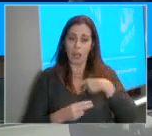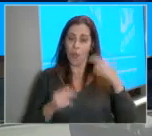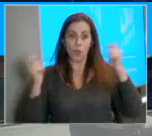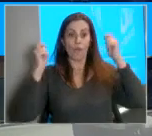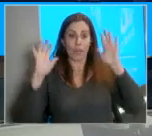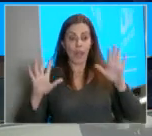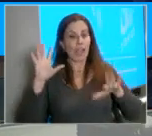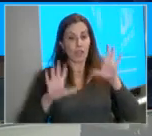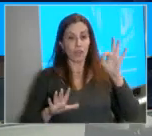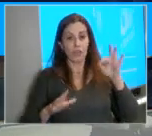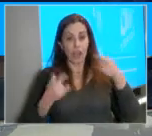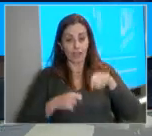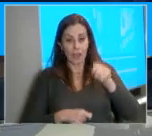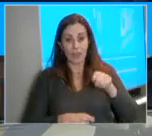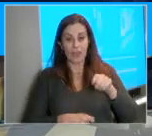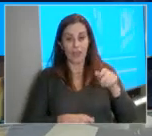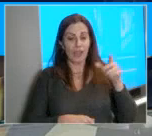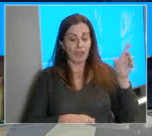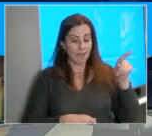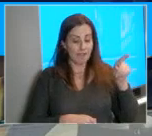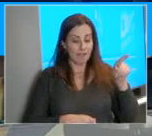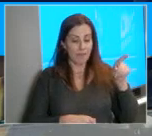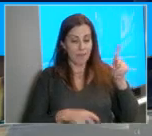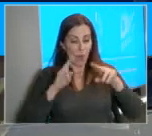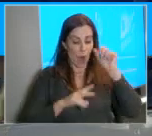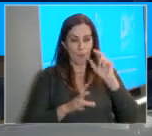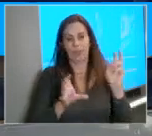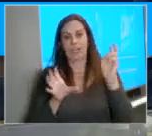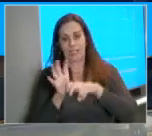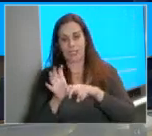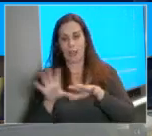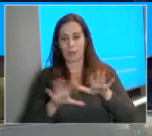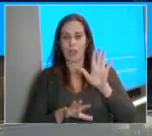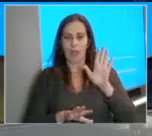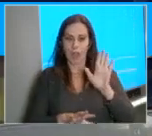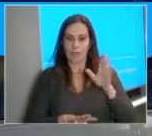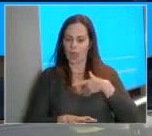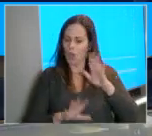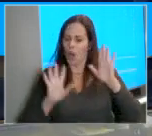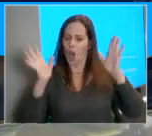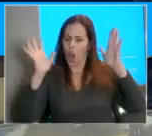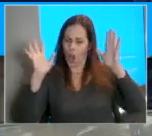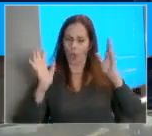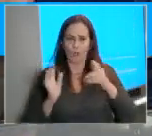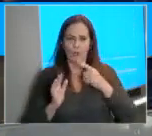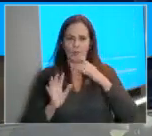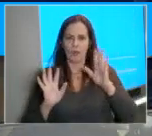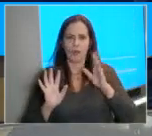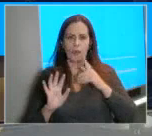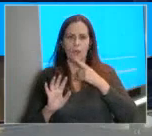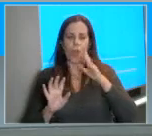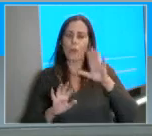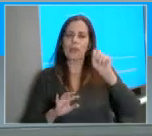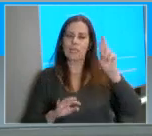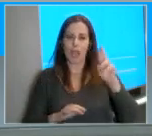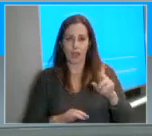נופתע לגלות שאת חבר הכנסת גדי אברקו יחד עם החבר'ה מגנץ נכנסים לממשלה. אז קודם כל לא הייתי רץ עכשיו להדפיס את הפליירים של גדעון סער.